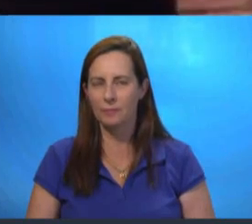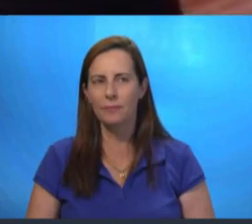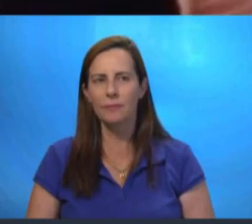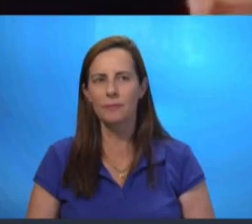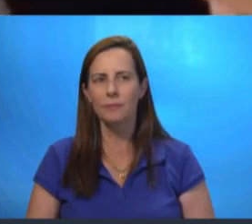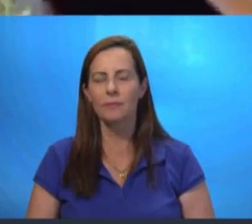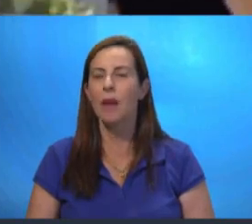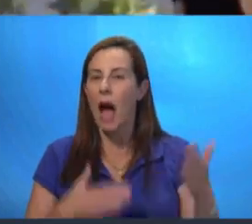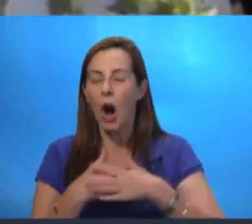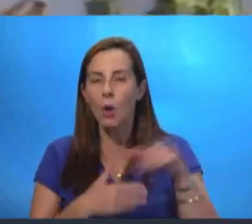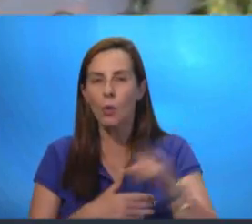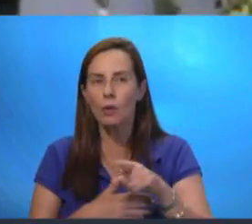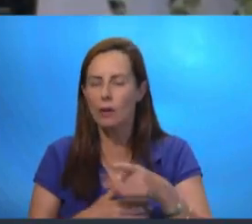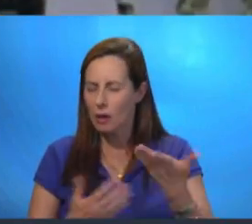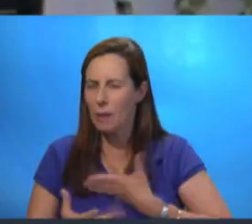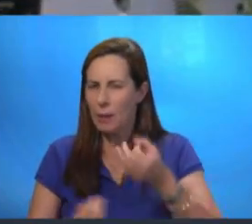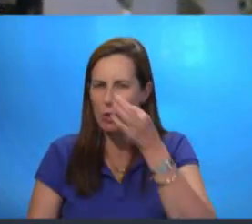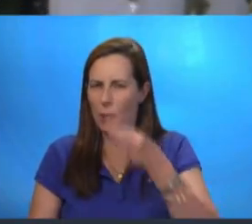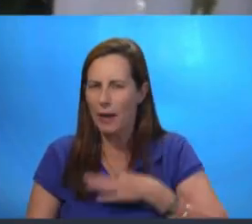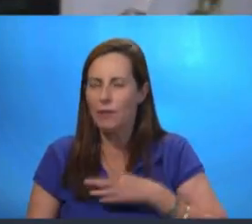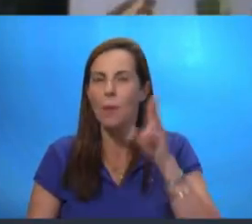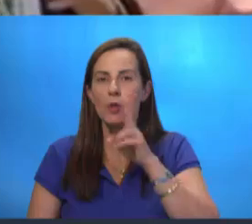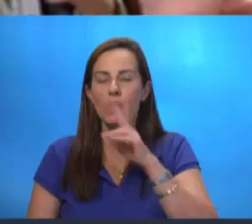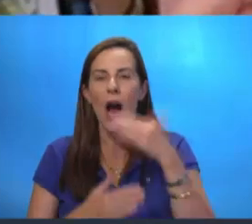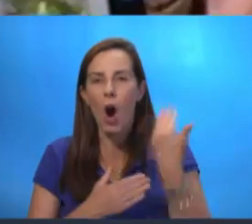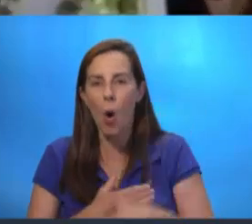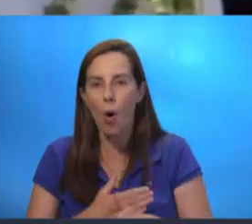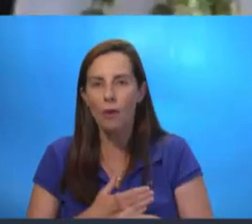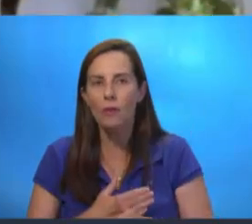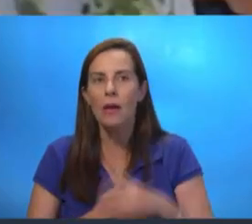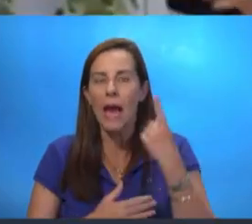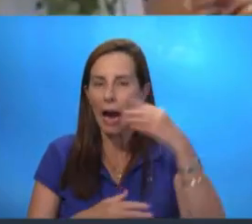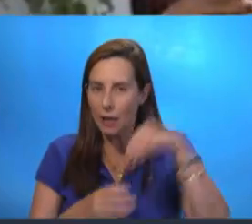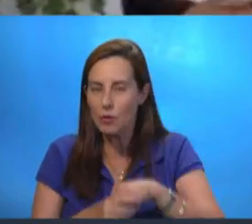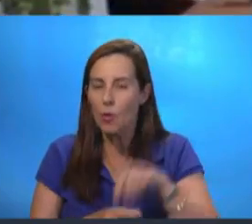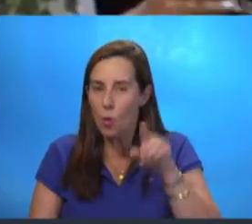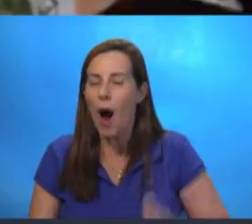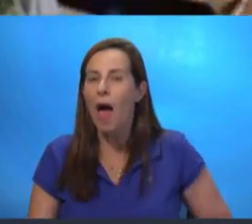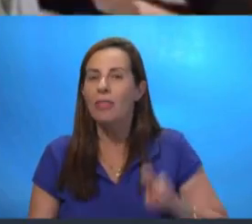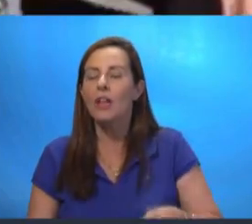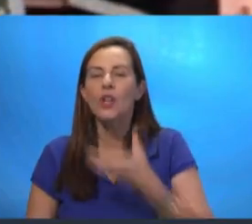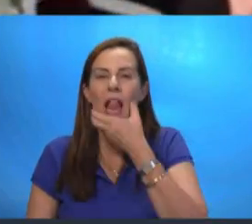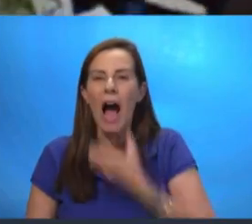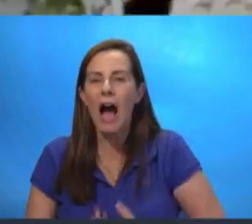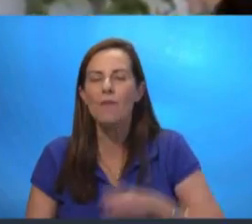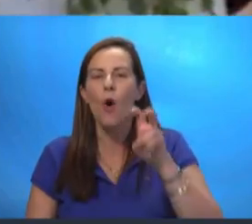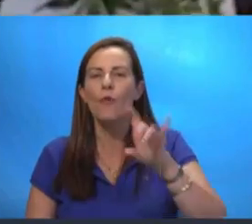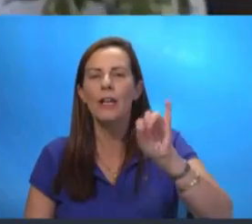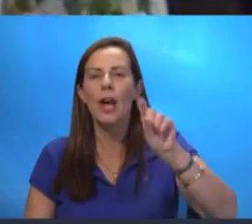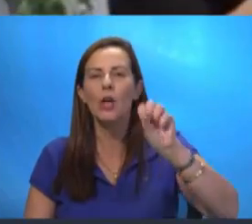החתונה הזאת משכה תשומת לב מיוחדת ביום שישי האחרון, כי אחד המשתתפים בה הוא נכדו של מרן הרב עובדיה יוסף זיכרונו